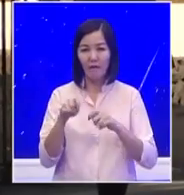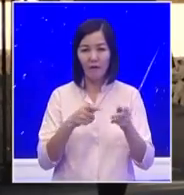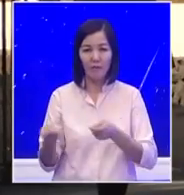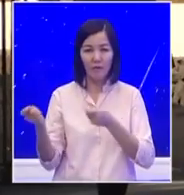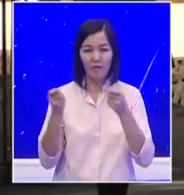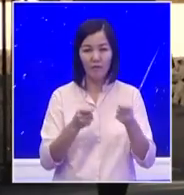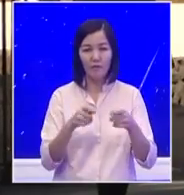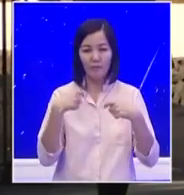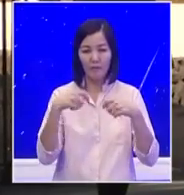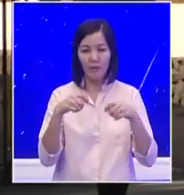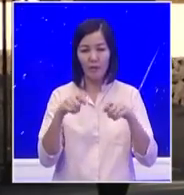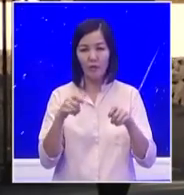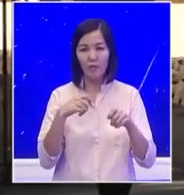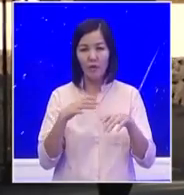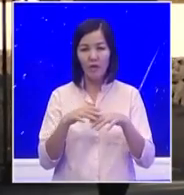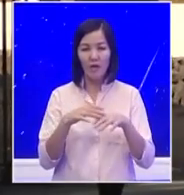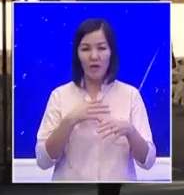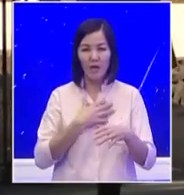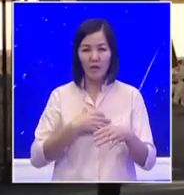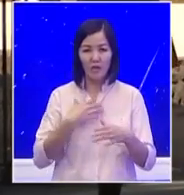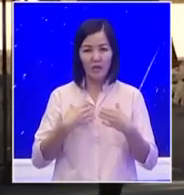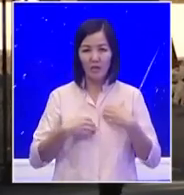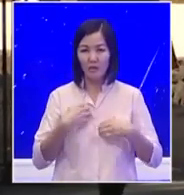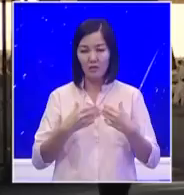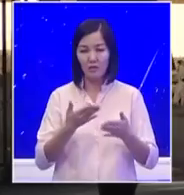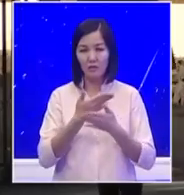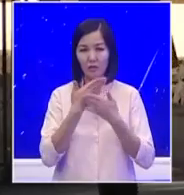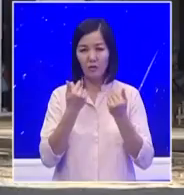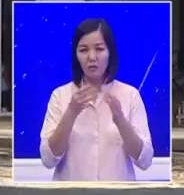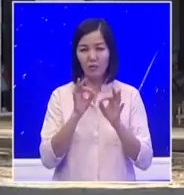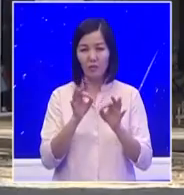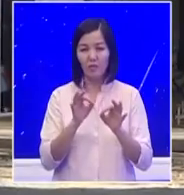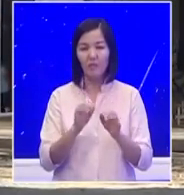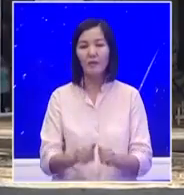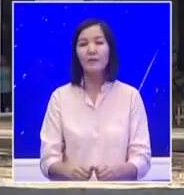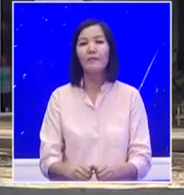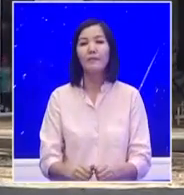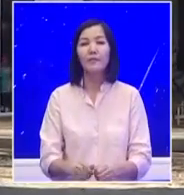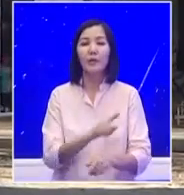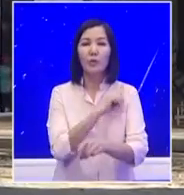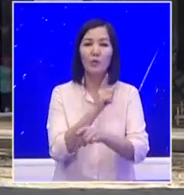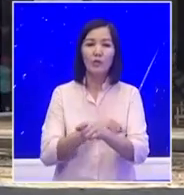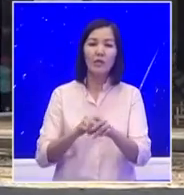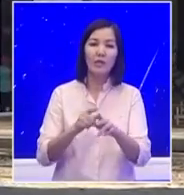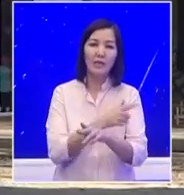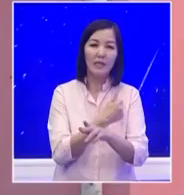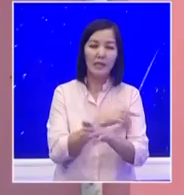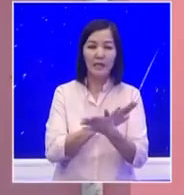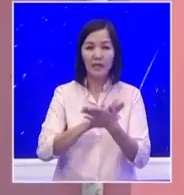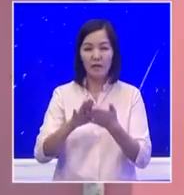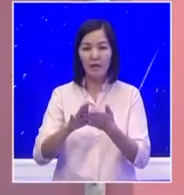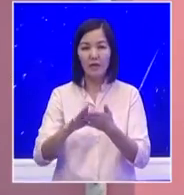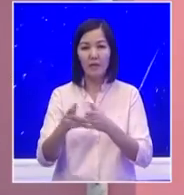каждому. Такого ажиотажа у нас сильно-то не наблюдаем. Усиленные санитарно-профилактические мероприятия ведутся